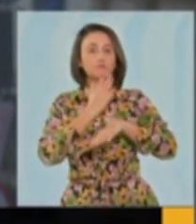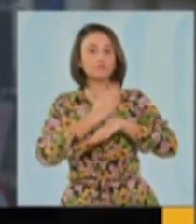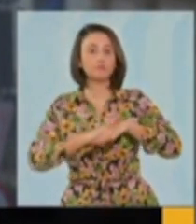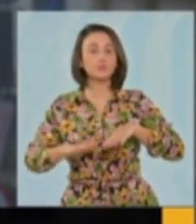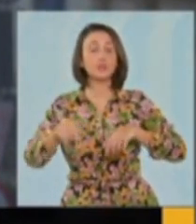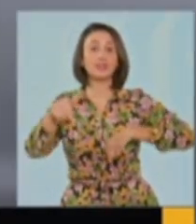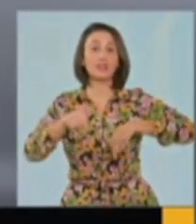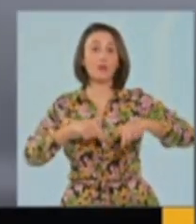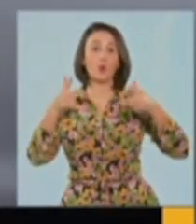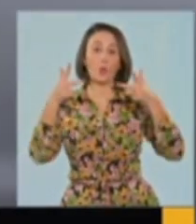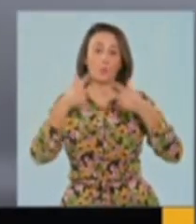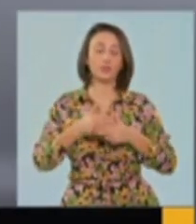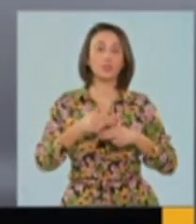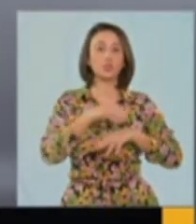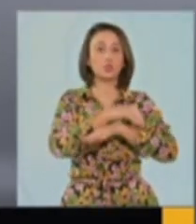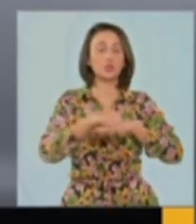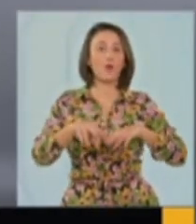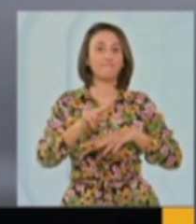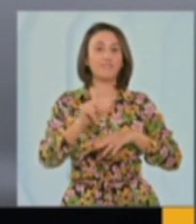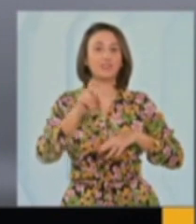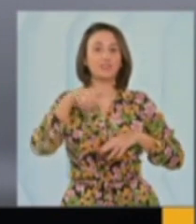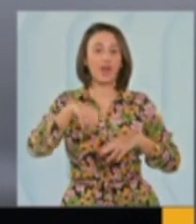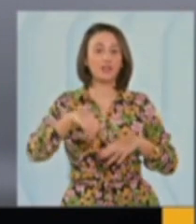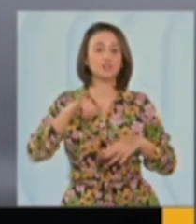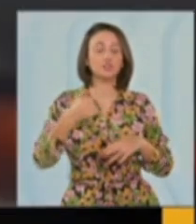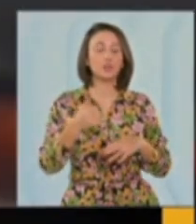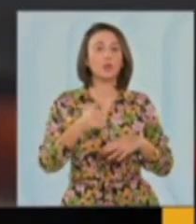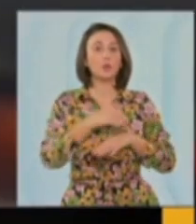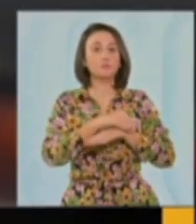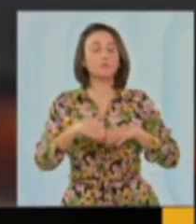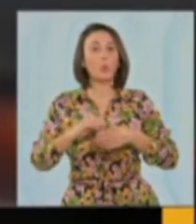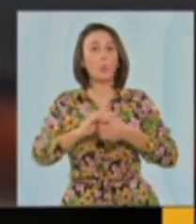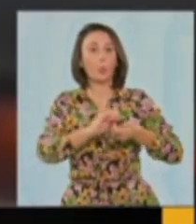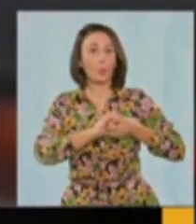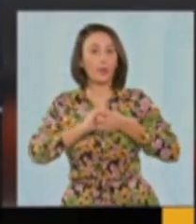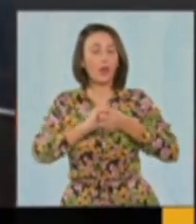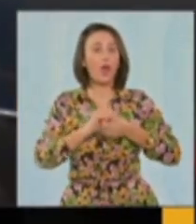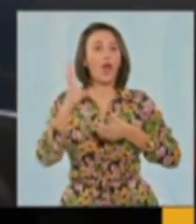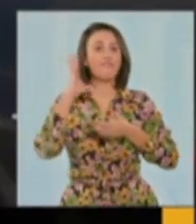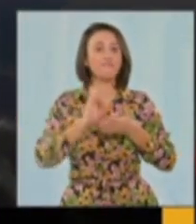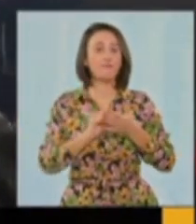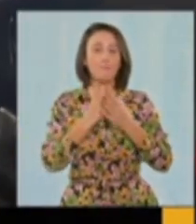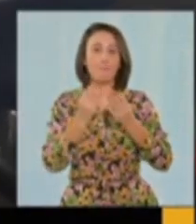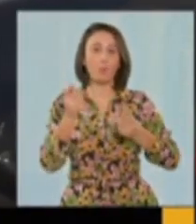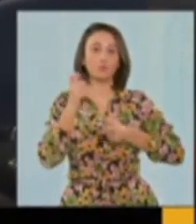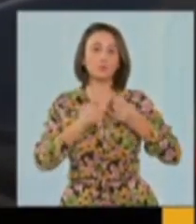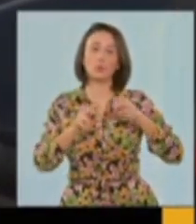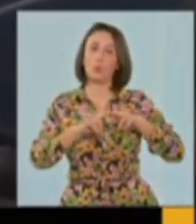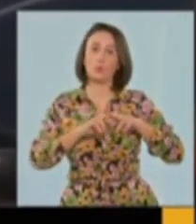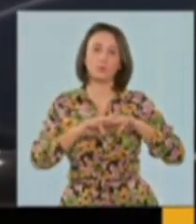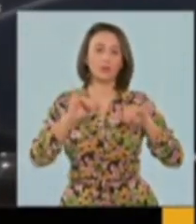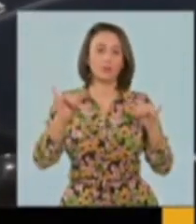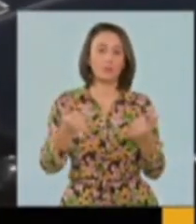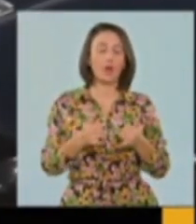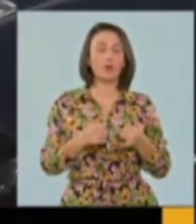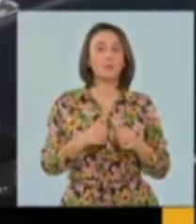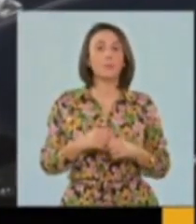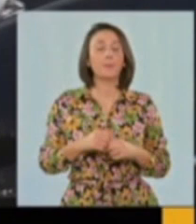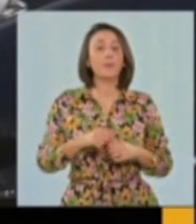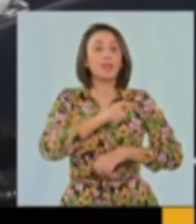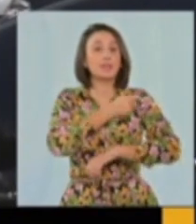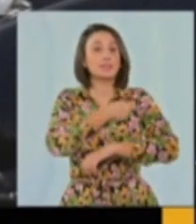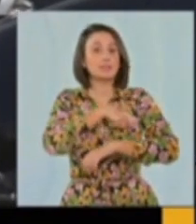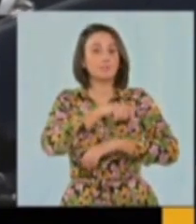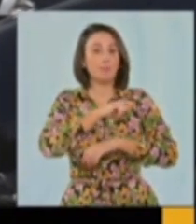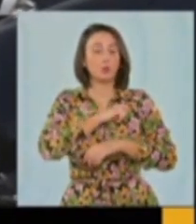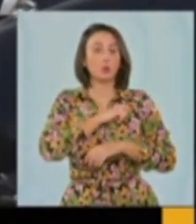Traficul a fost restricționat între șoseaua Vitan-Bârzești și Spraiul Unirii. Află mai multe detalii despre ce s-a întâmplat de la Claudiu Costea, inspector în